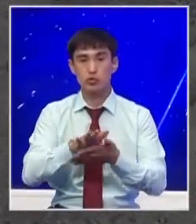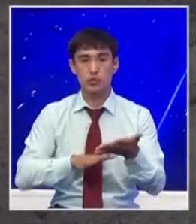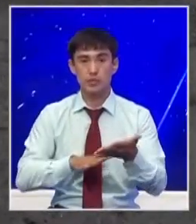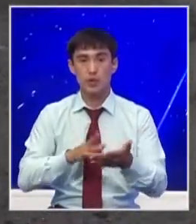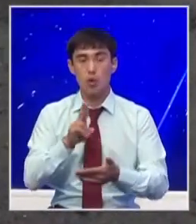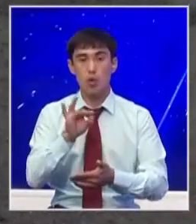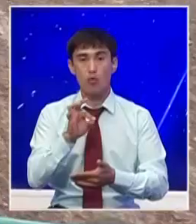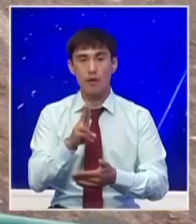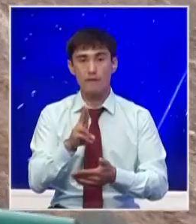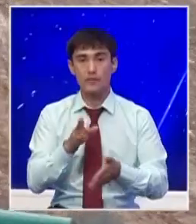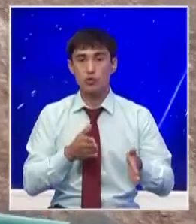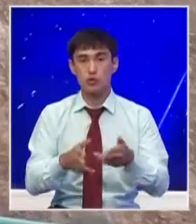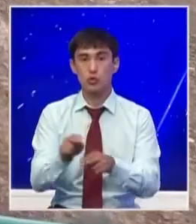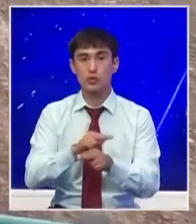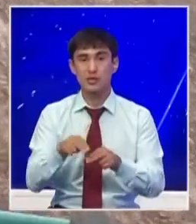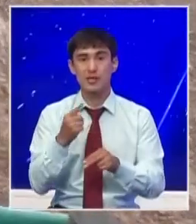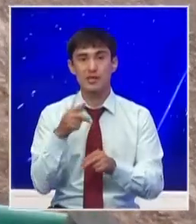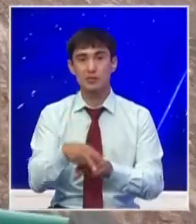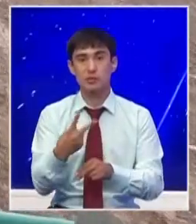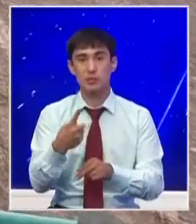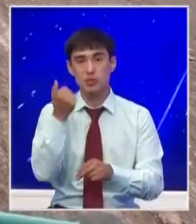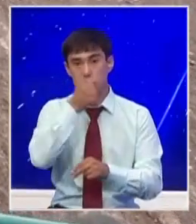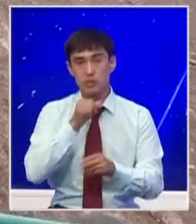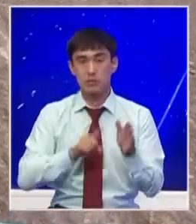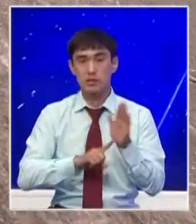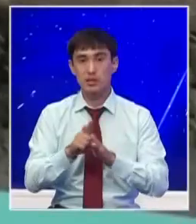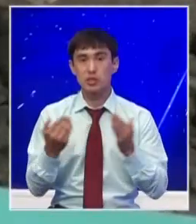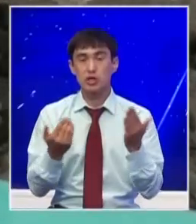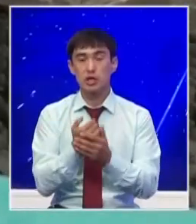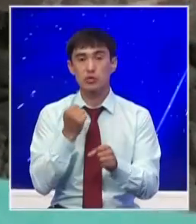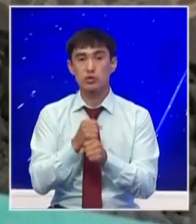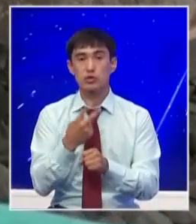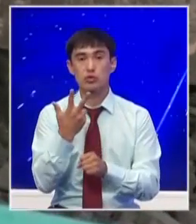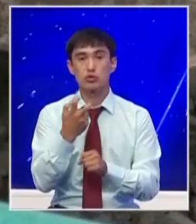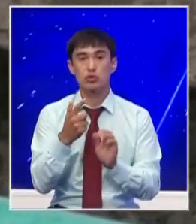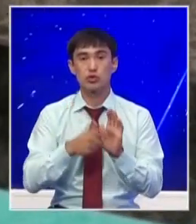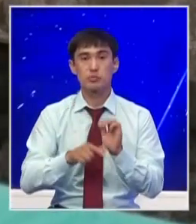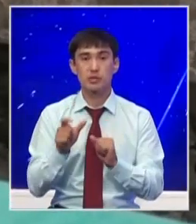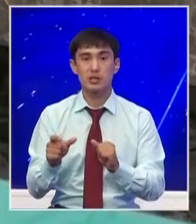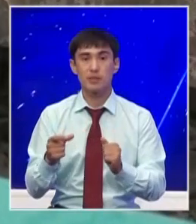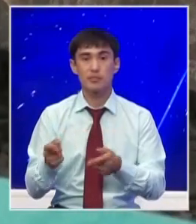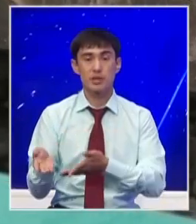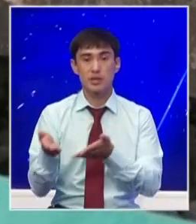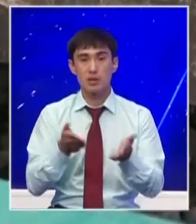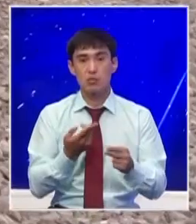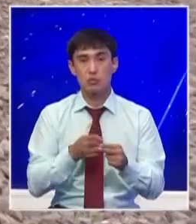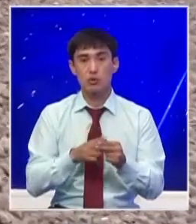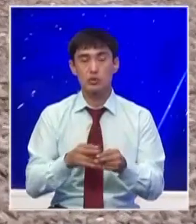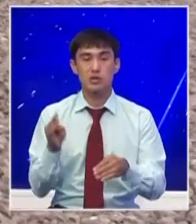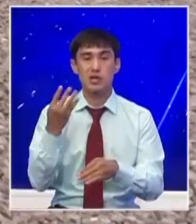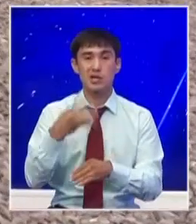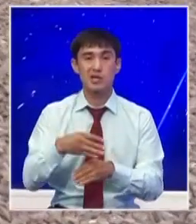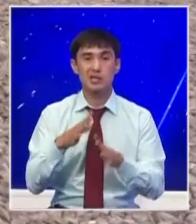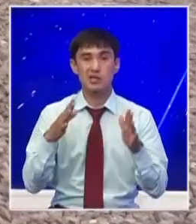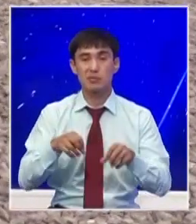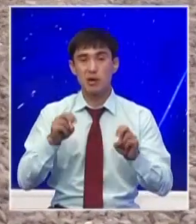көрті бағытындағы жолдың құрылысы 2021 жылы басталған. Жаңарту ісіне 370 адам тартылған. Мұнымен қоса 40-тан